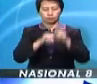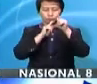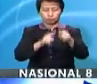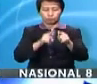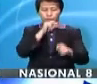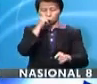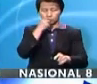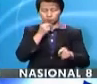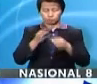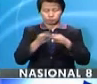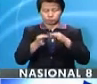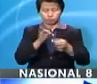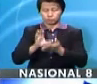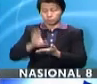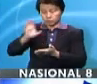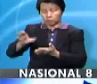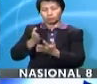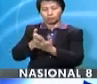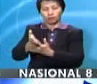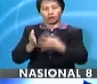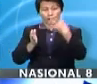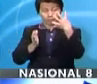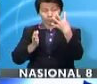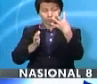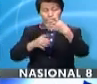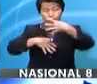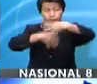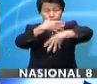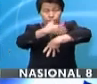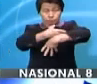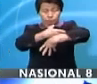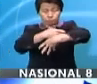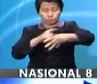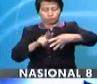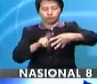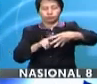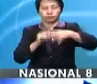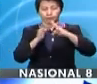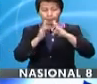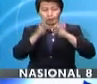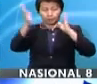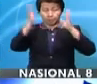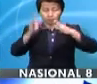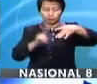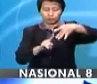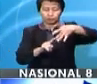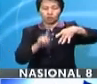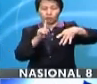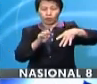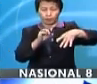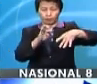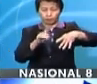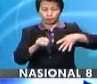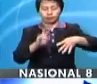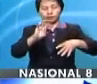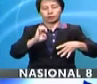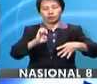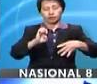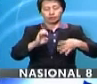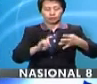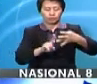menjelaskan pelaburan itu dibuat melalui empat anak syarikatnya iaitu Bandar Malaysia Sdn Berhad, 1MDB Energy